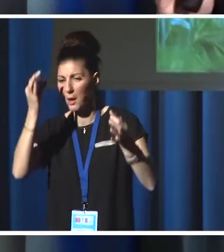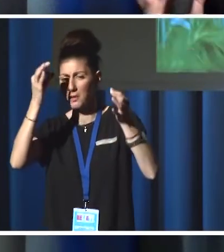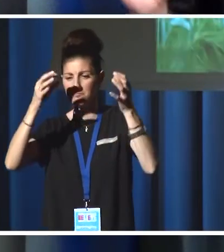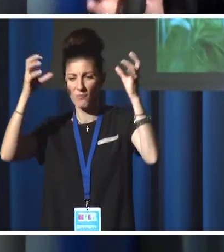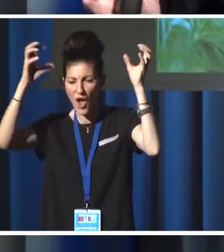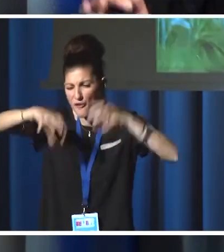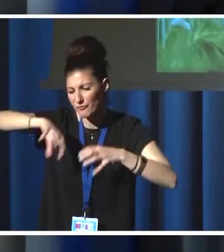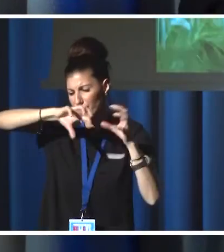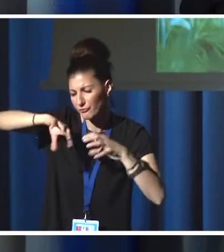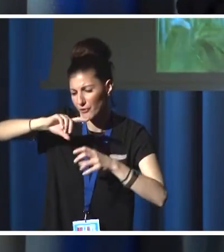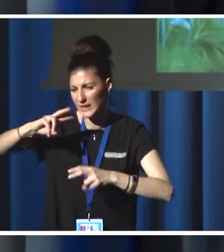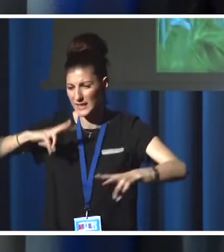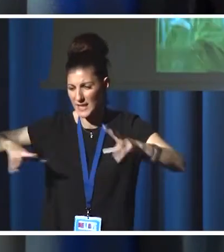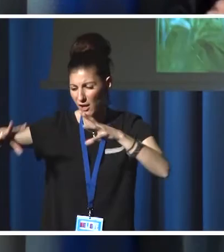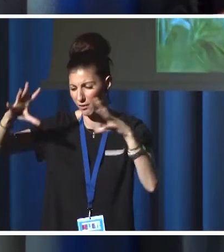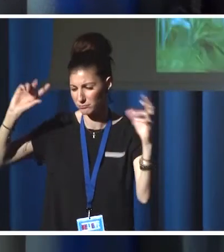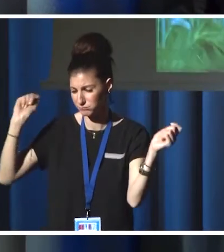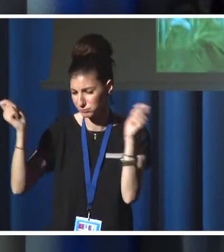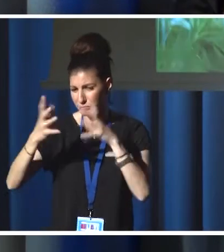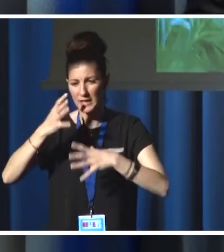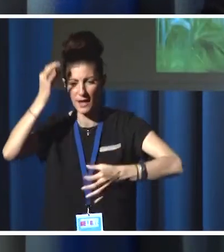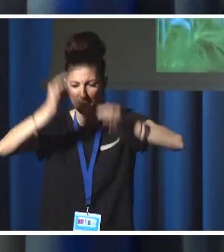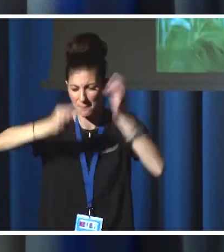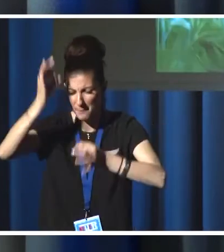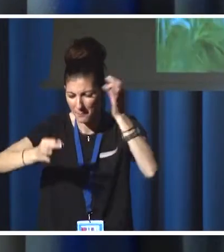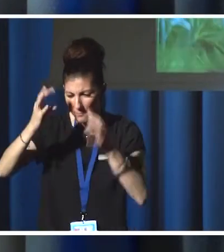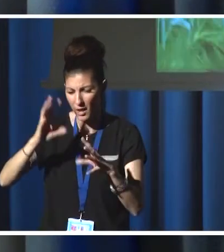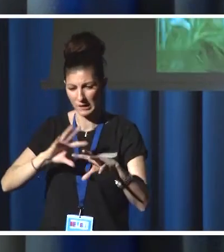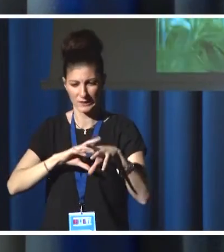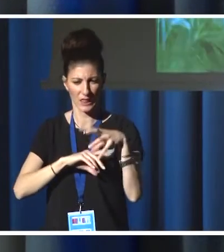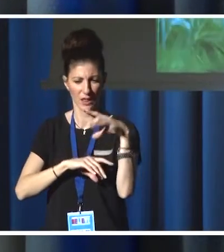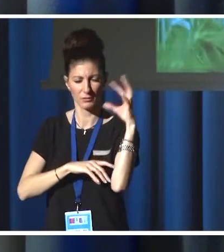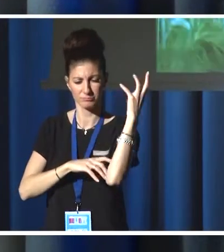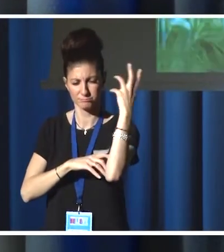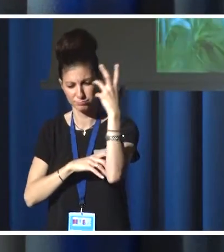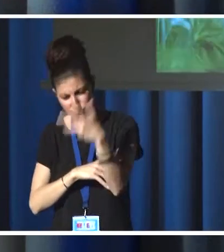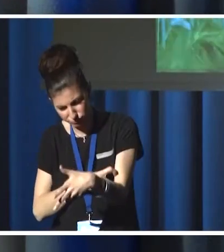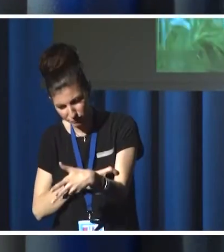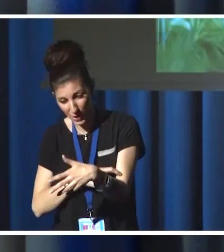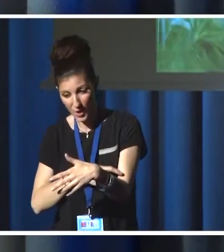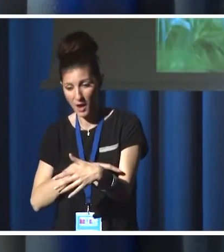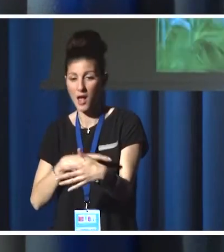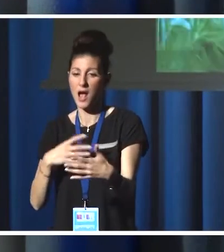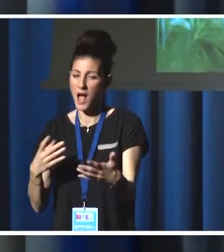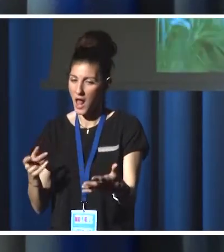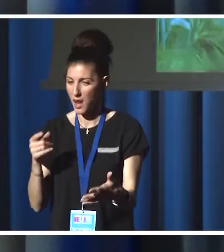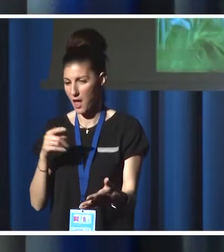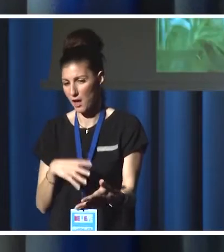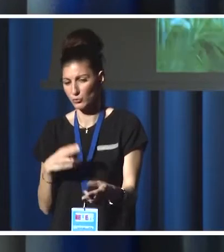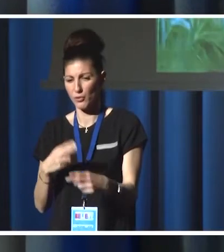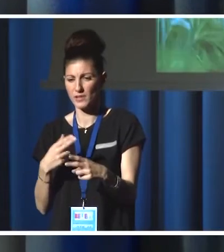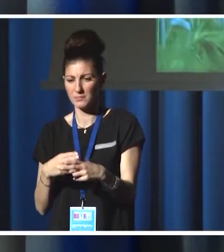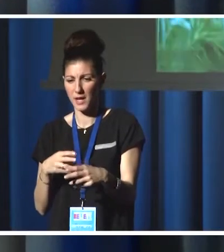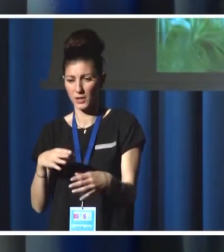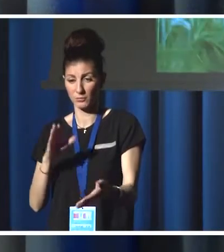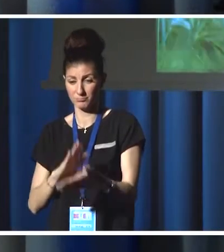σταματήσουν την ανάπτυξή τους αυτός δεν είναι ο λόγος για να προσπαθήσουν να αναπτύσσονται διαφορετικά δεν